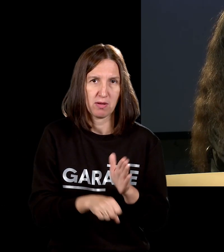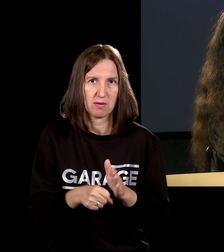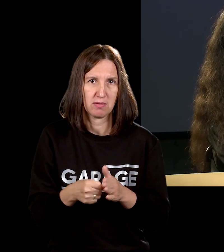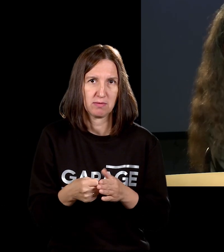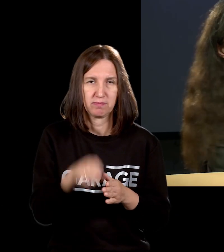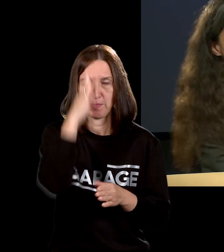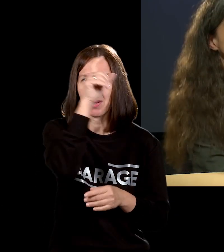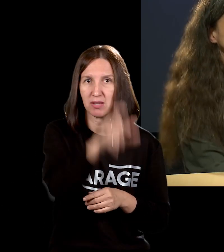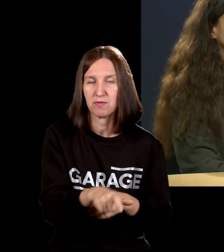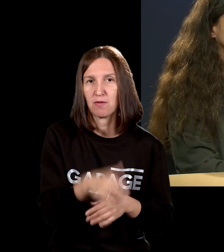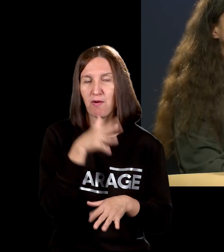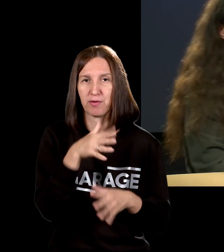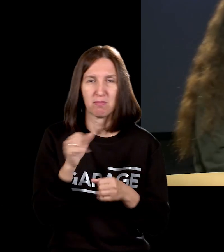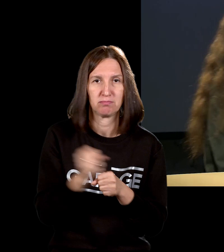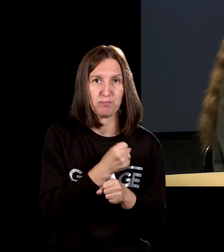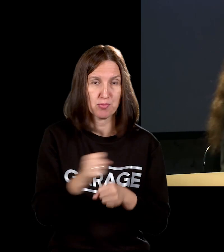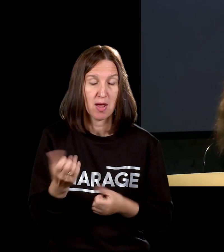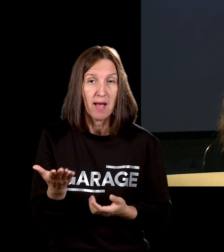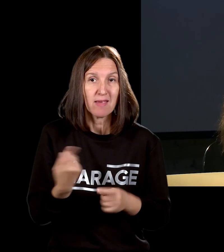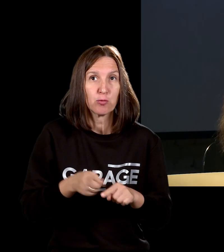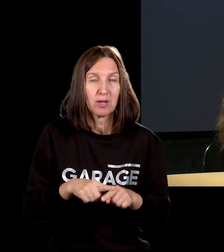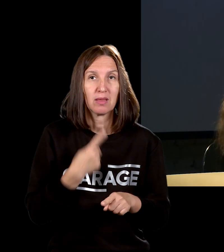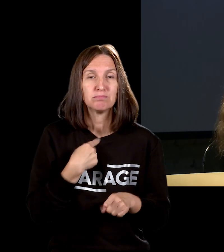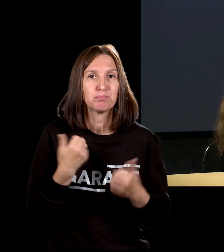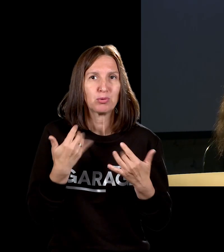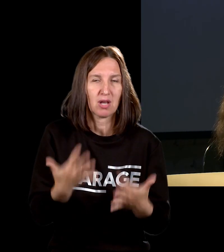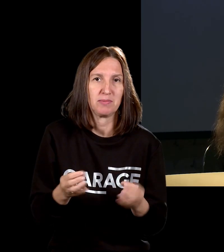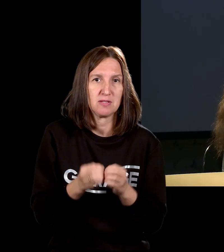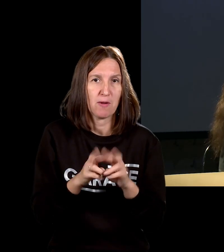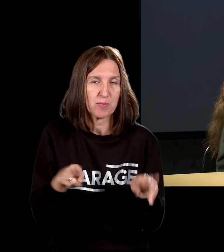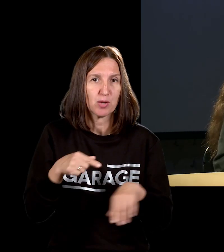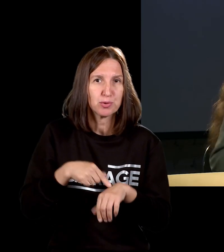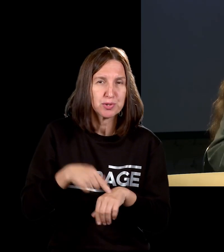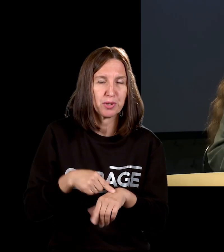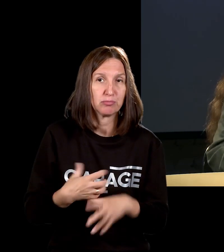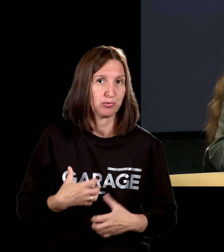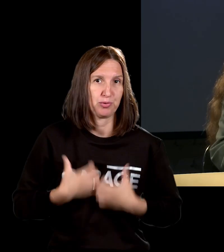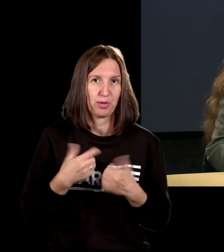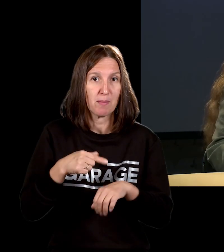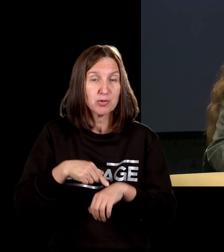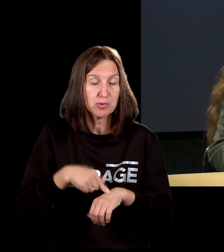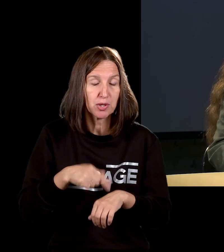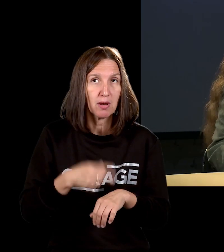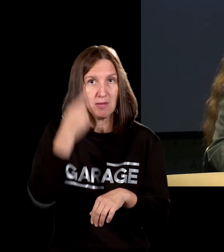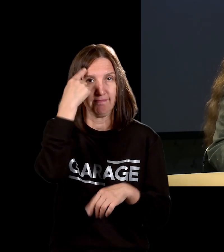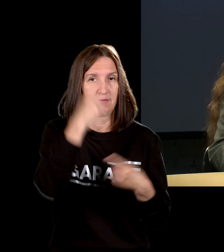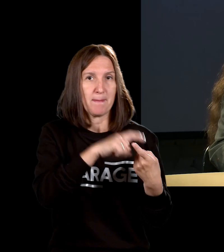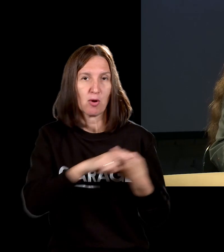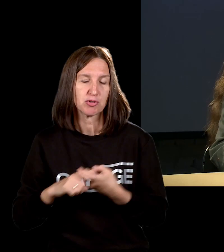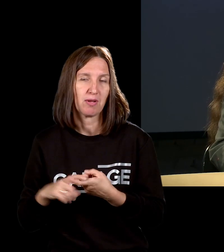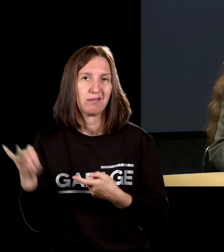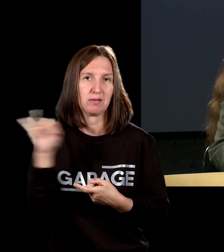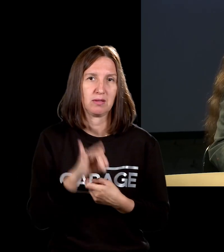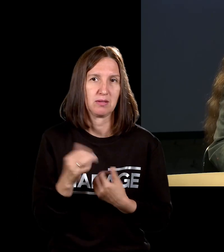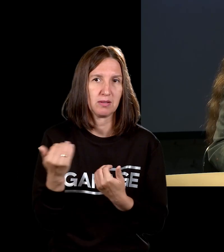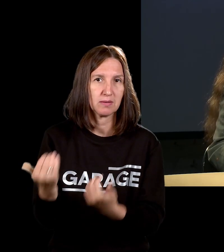рукопашной. И вот эта потребность в этом ощущении, да, чудовищном, порождает эту и волну